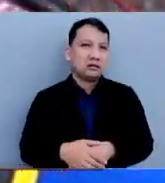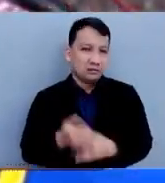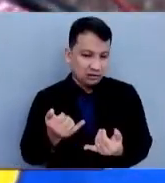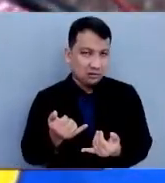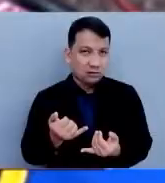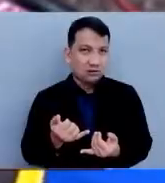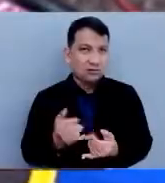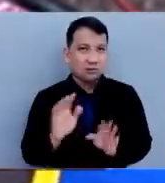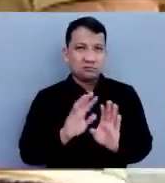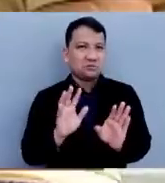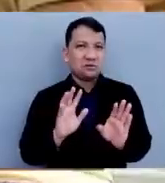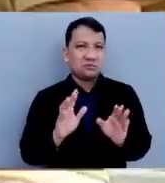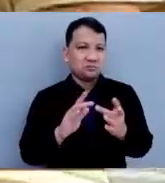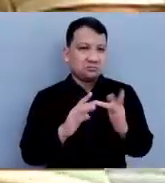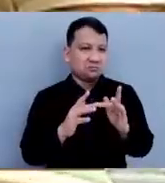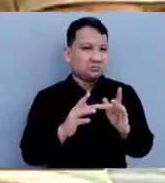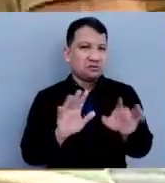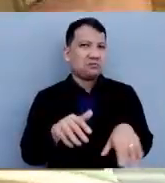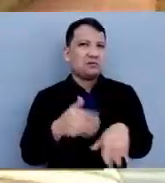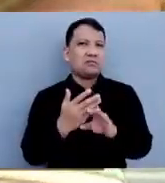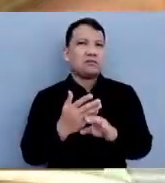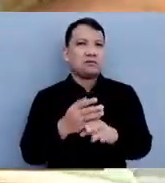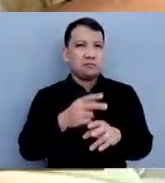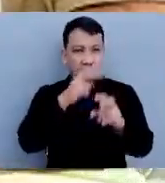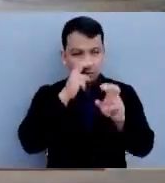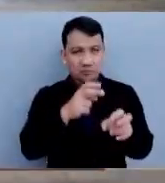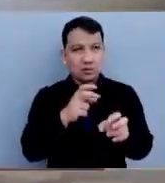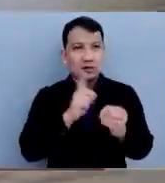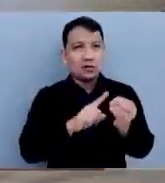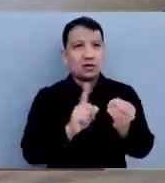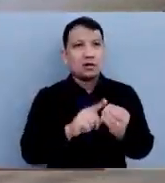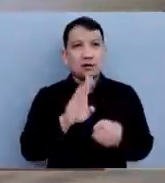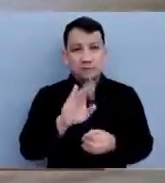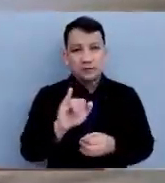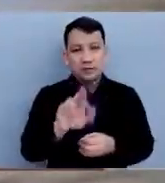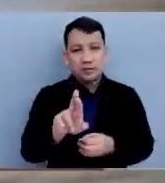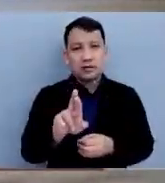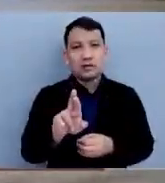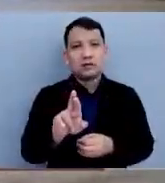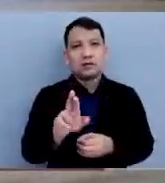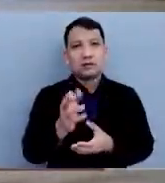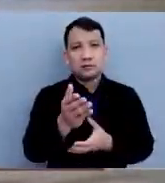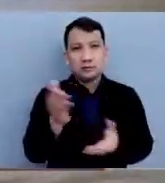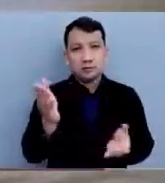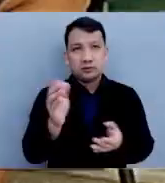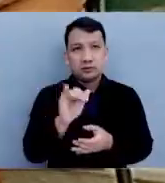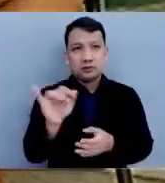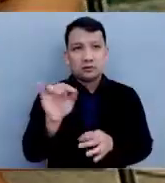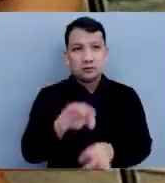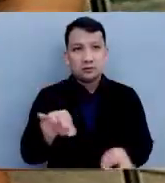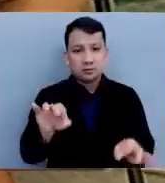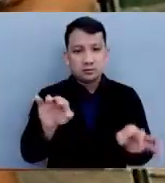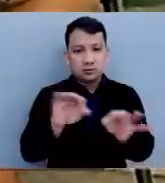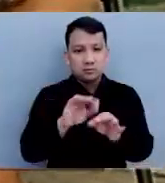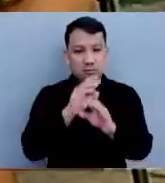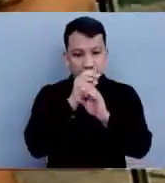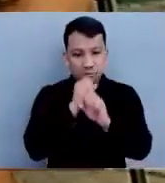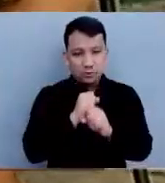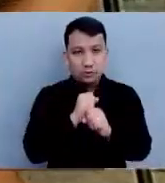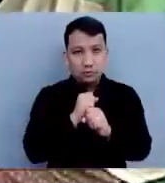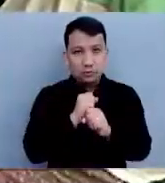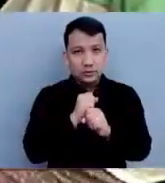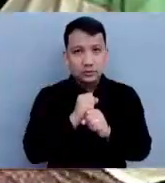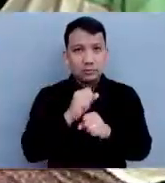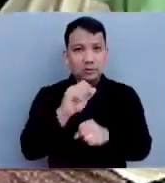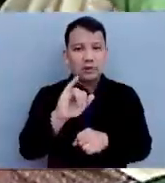Ayoko mag-online. Pero mahigpit ang paalala ng BIR sa mga online seller. Dapat confidential ang mga ID